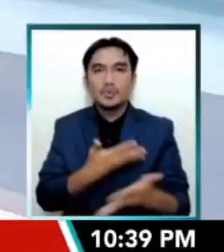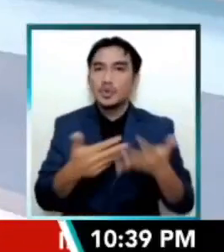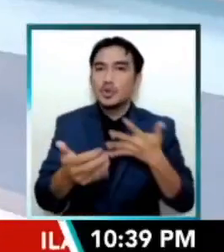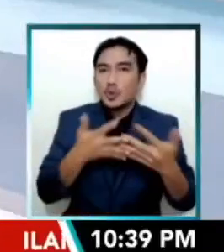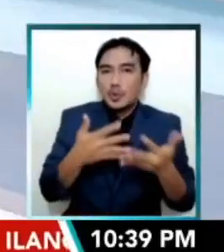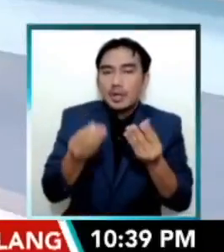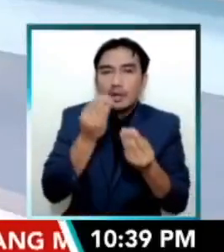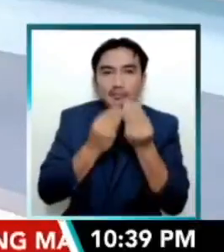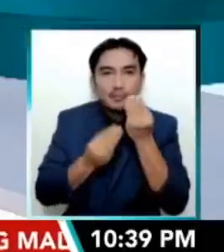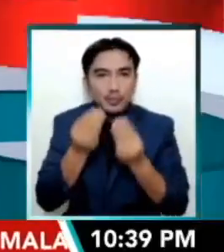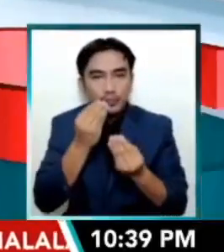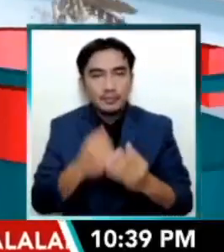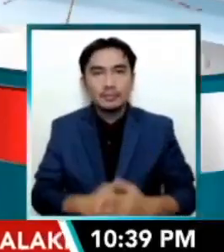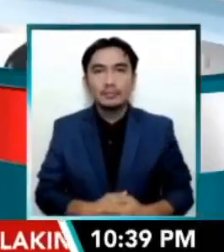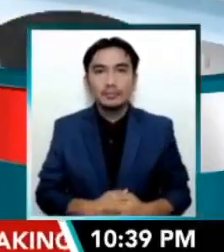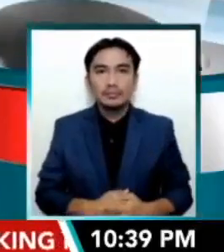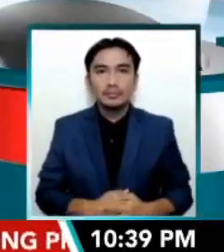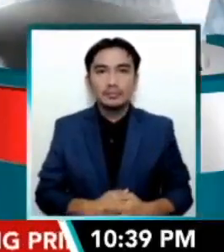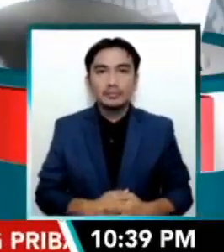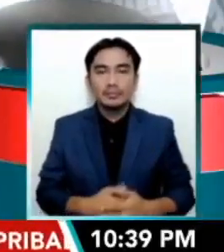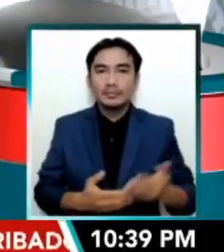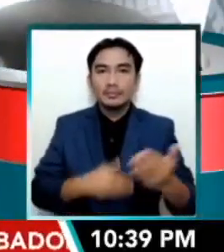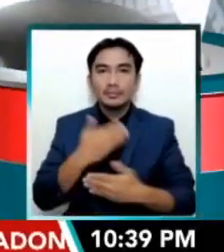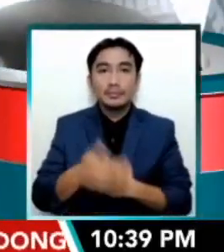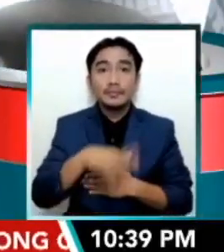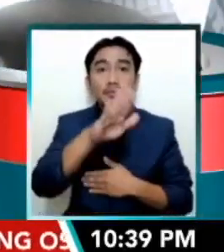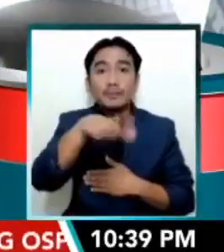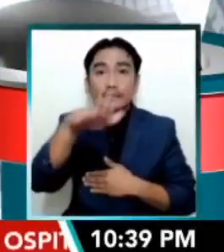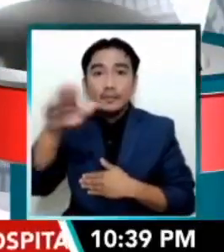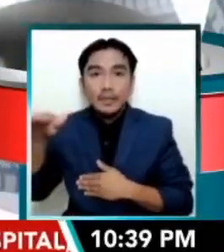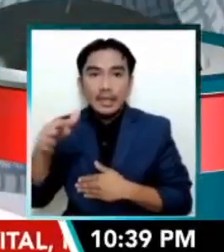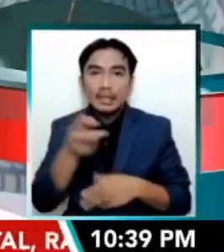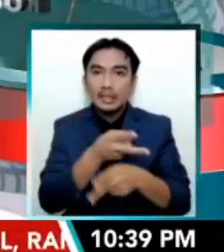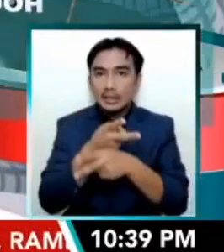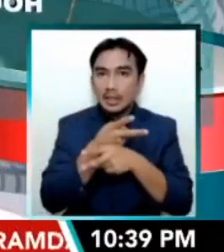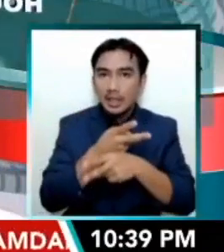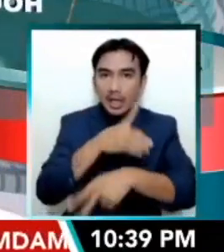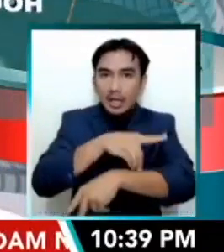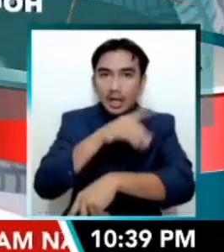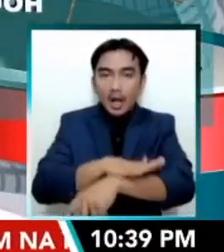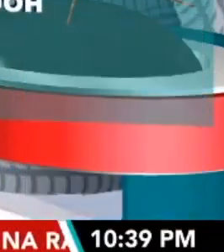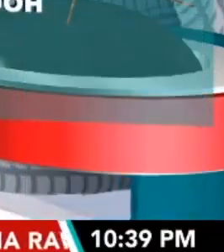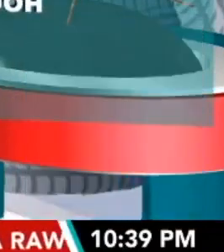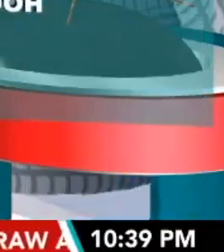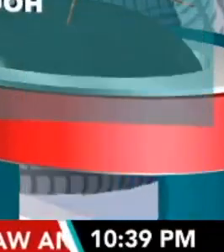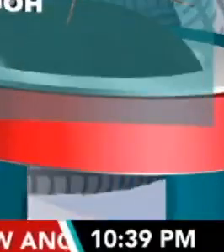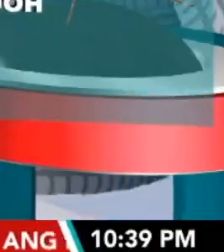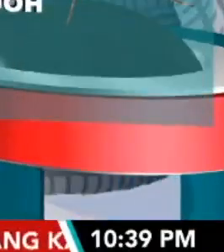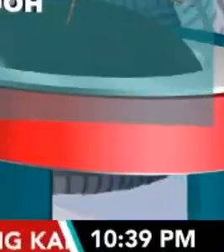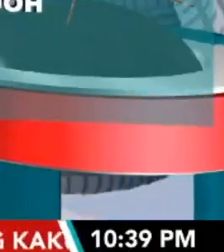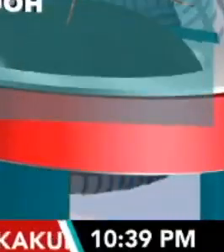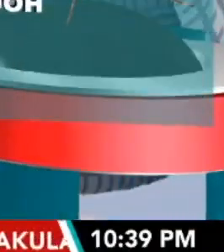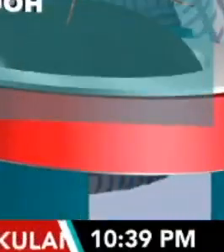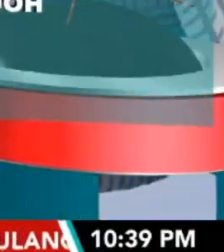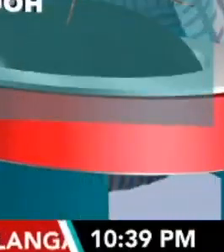Ingat po sa dengue, mga kapuso. Patuloy ang pagdami ng mga kaso at mga nao-ospital dahil dyan.